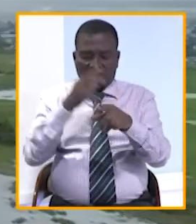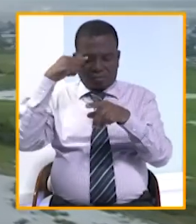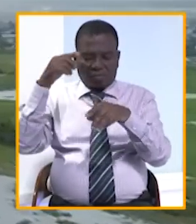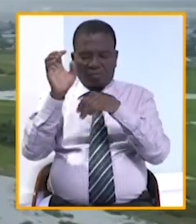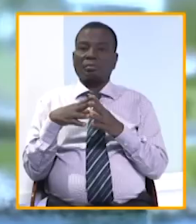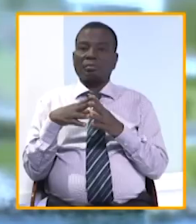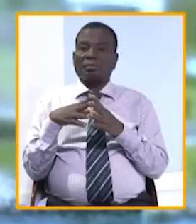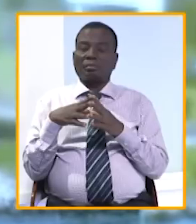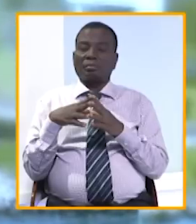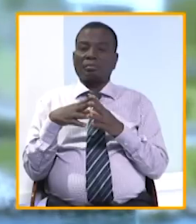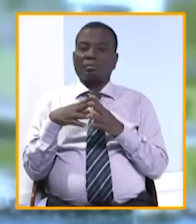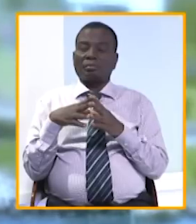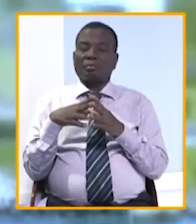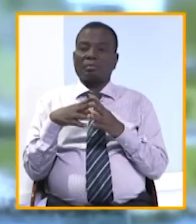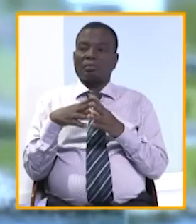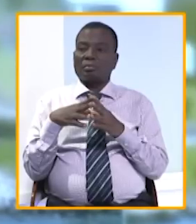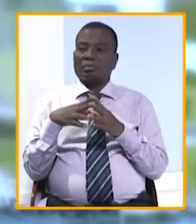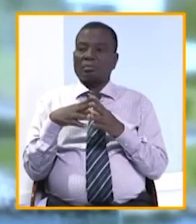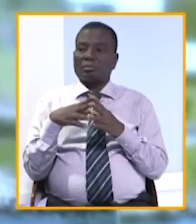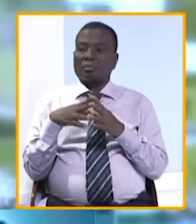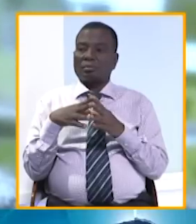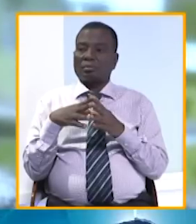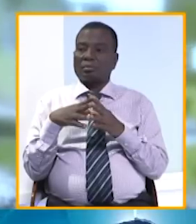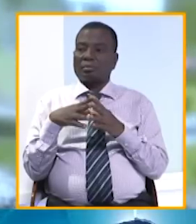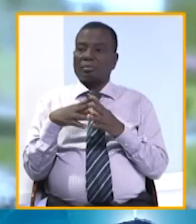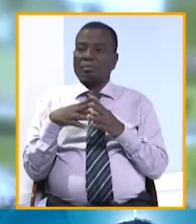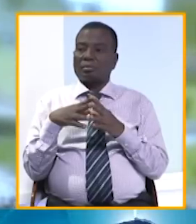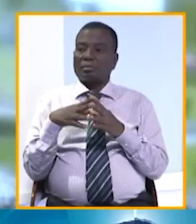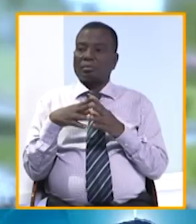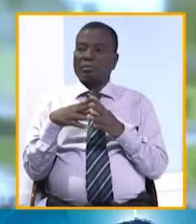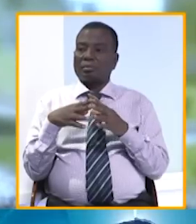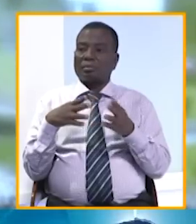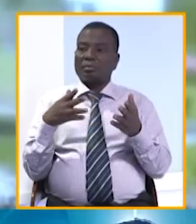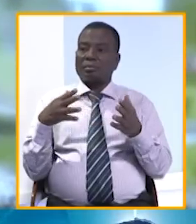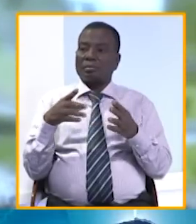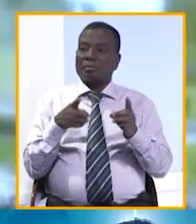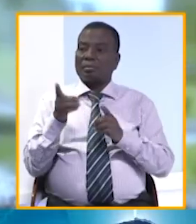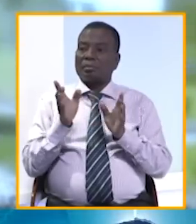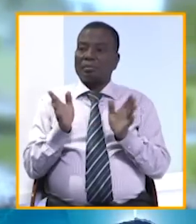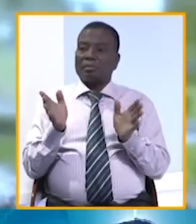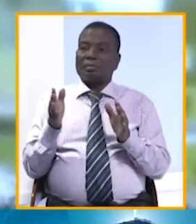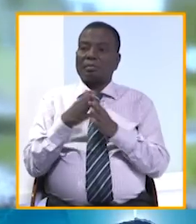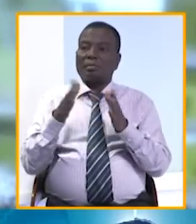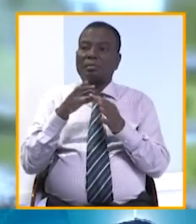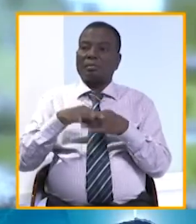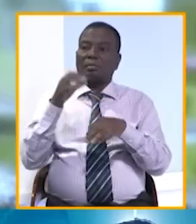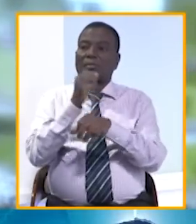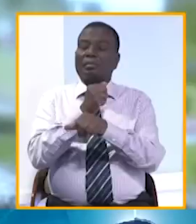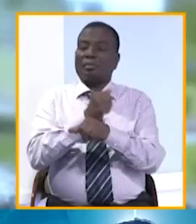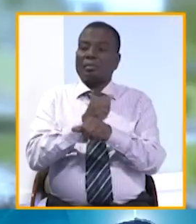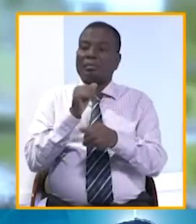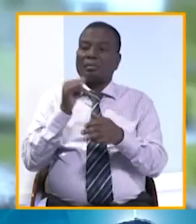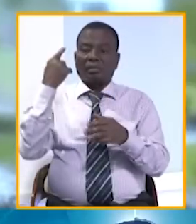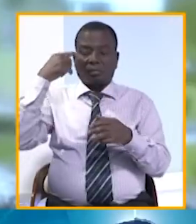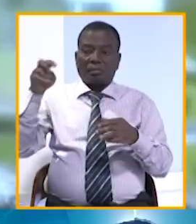Côte d'Ivoire. Les directeurs généraux des douanes des pays membres de la CEDEAO de la Mauritanie étaient réunis à Abidjan. Il s'est agi pour